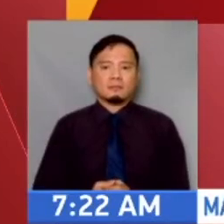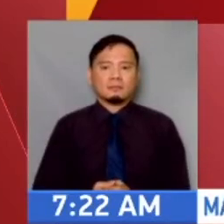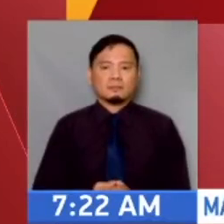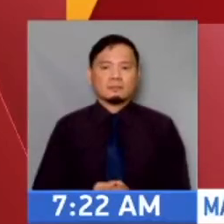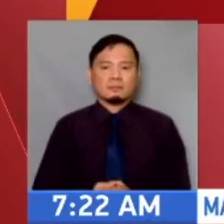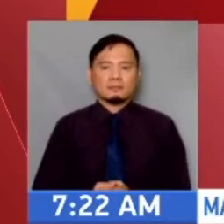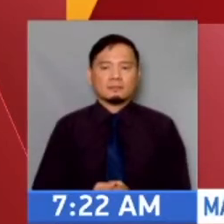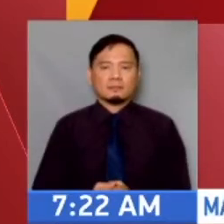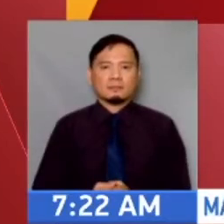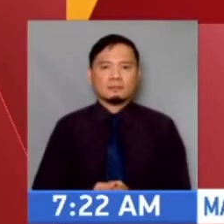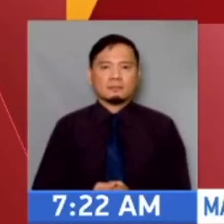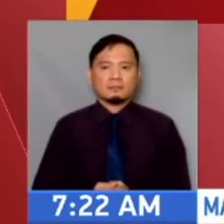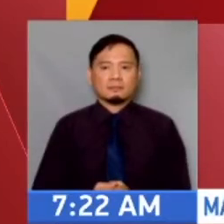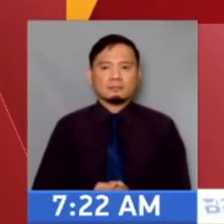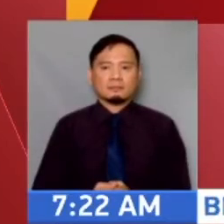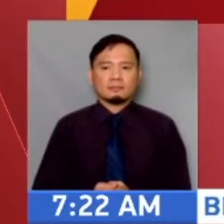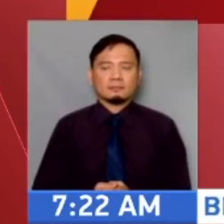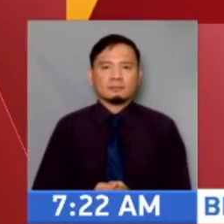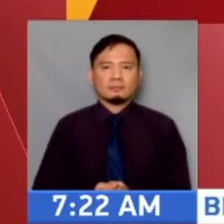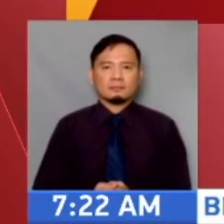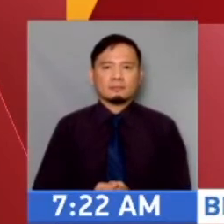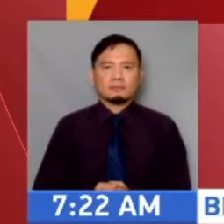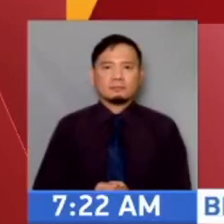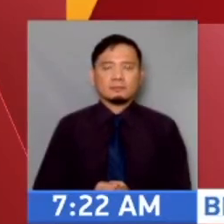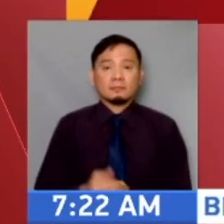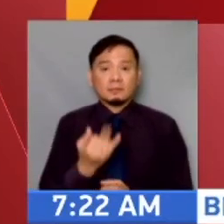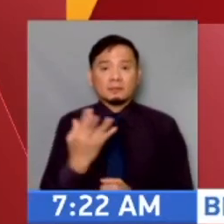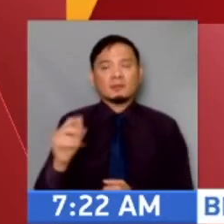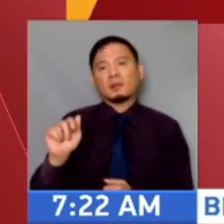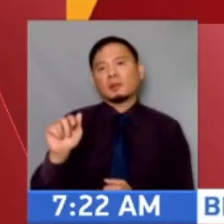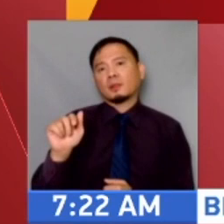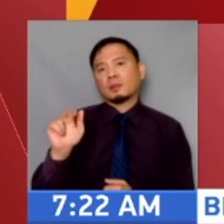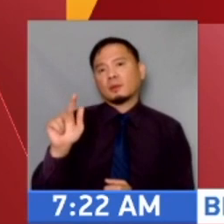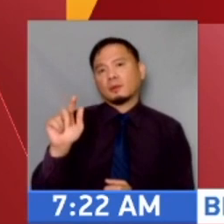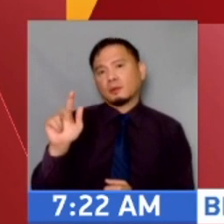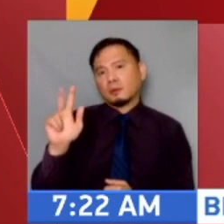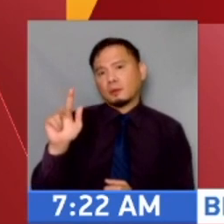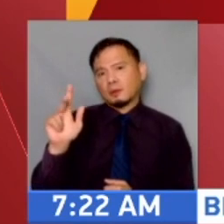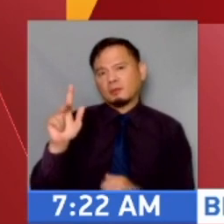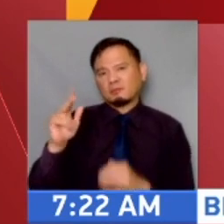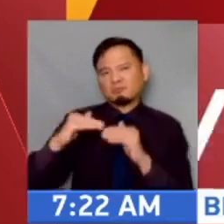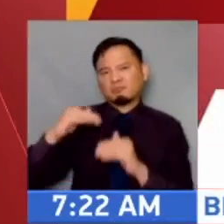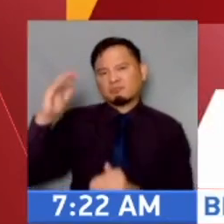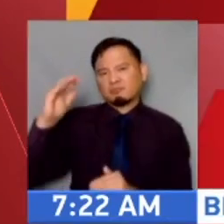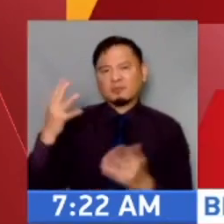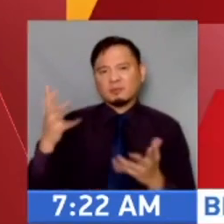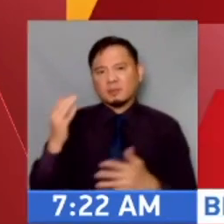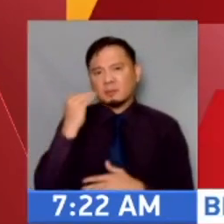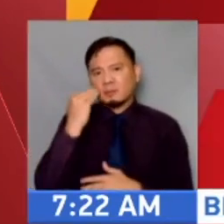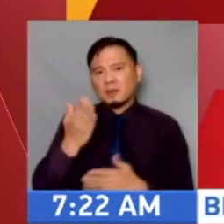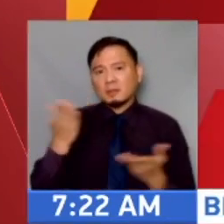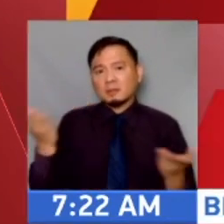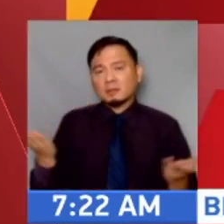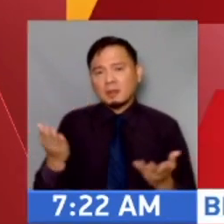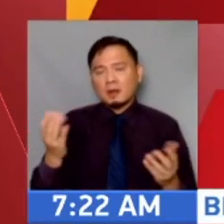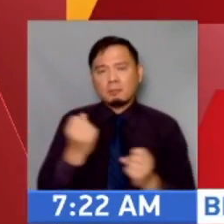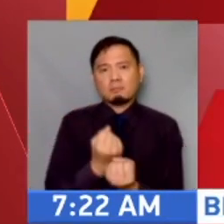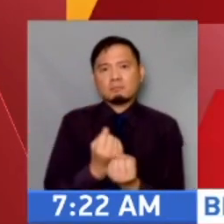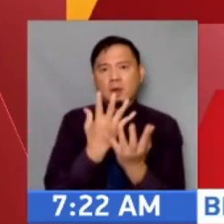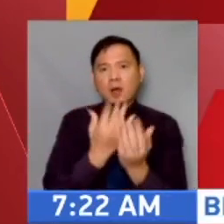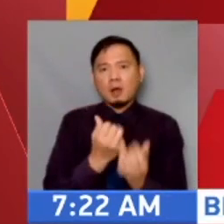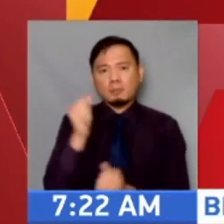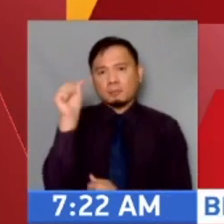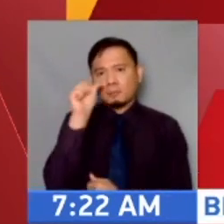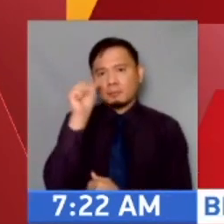Hindi bababa sa 23 ang patay sa mga insidente ng pambobomba sa Afghanistan. 12 na sawi sa isang moske